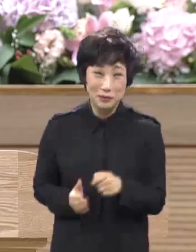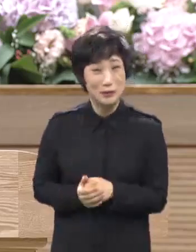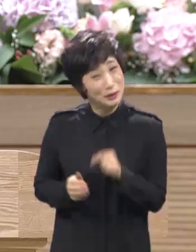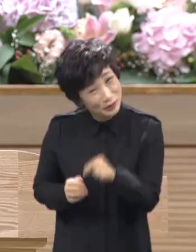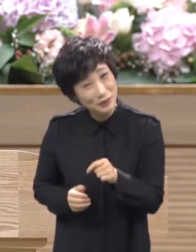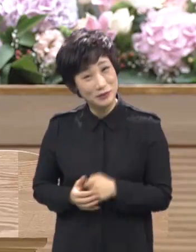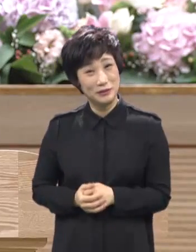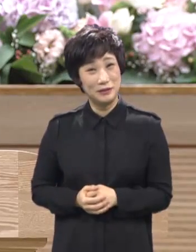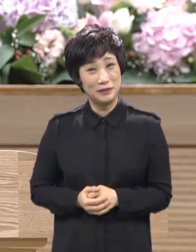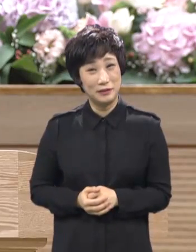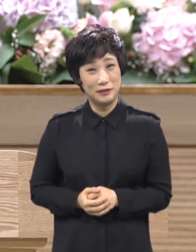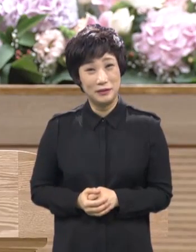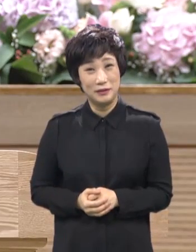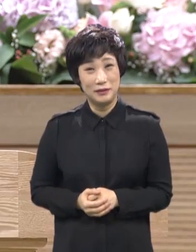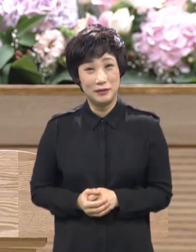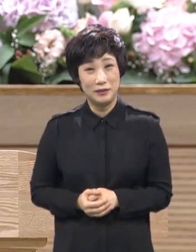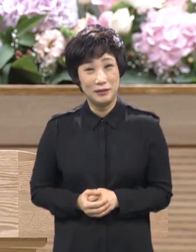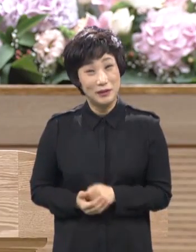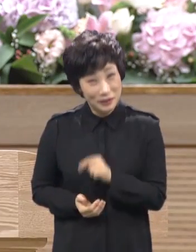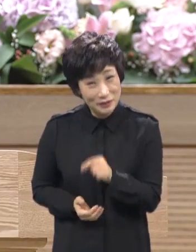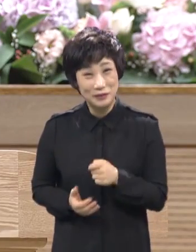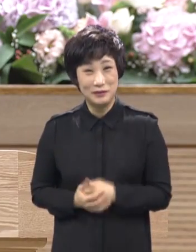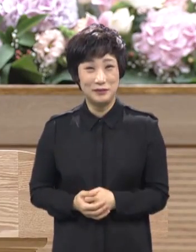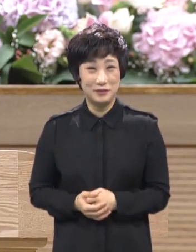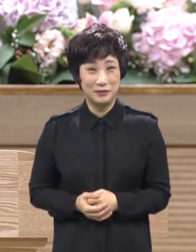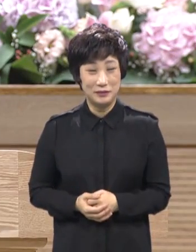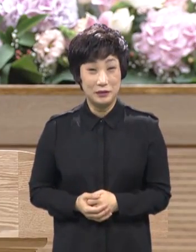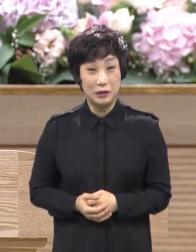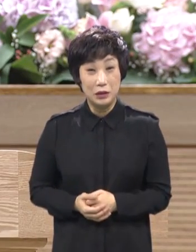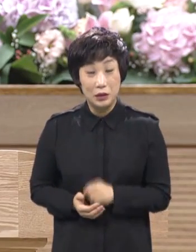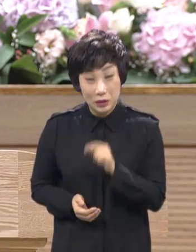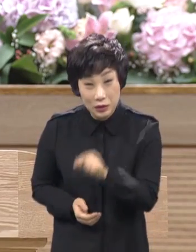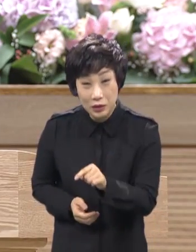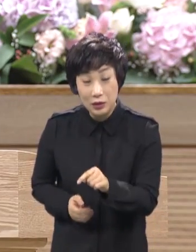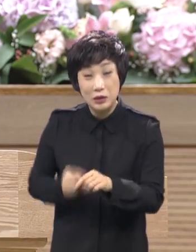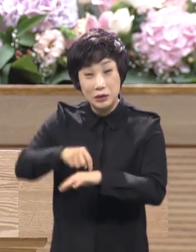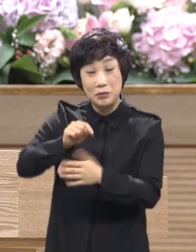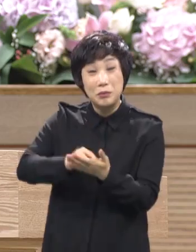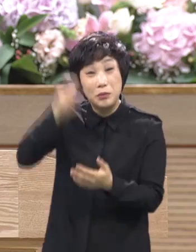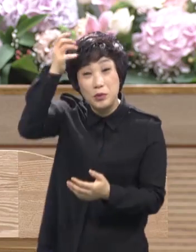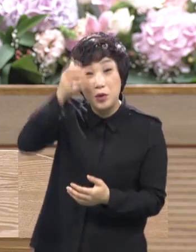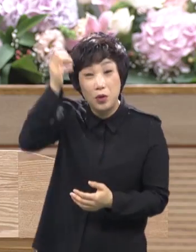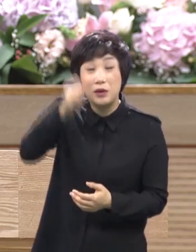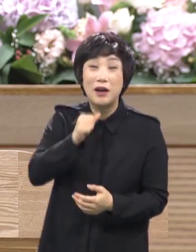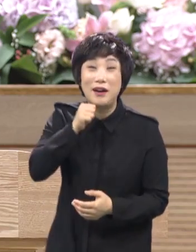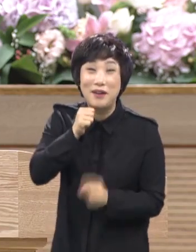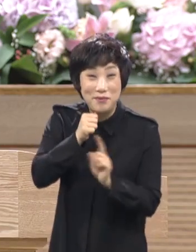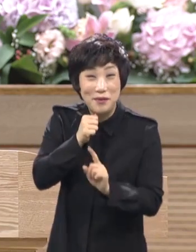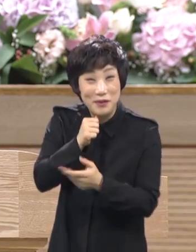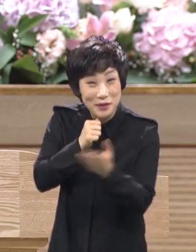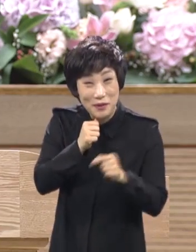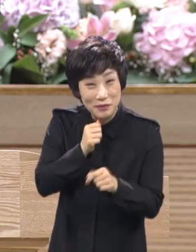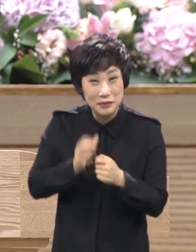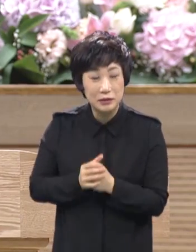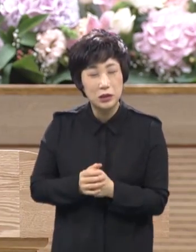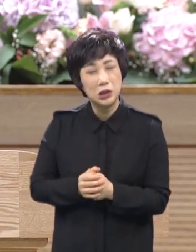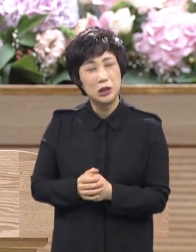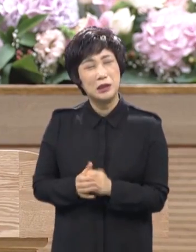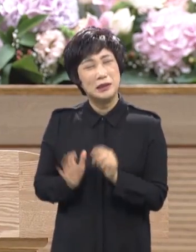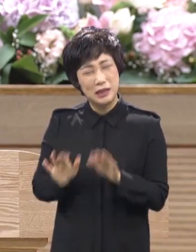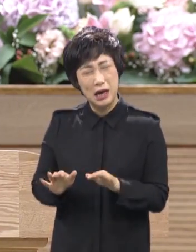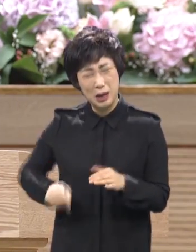복 있다는 거예요. 응? 복 있다. 그러면 그 사람이 심령이 어떻게 가난했겠어요?